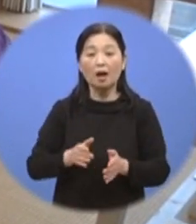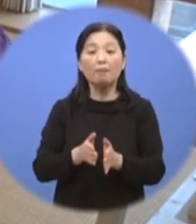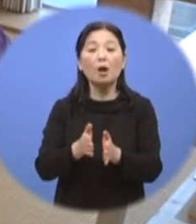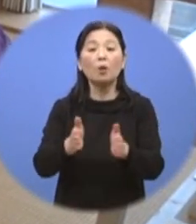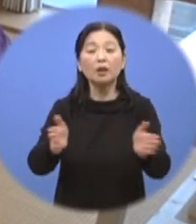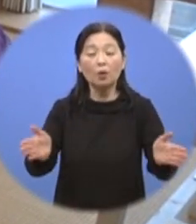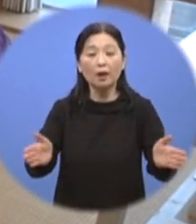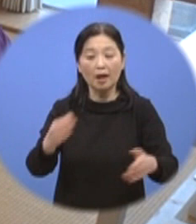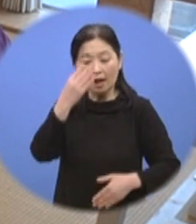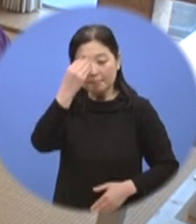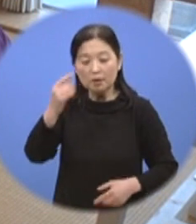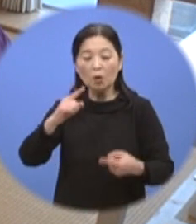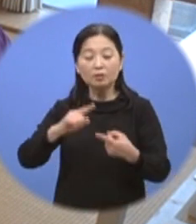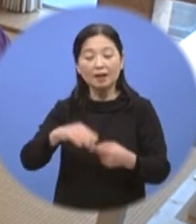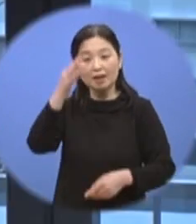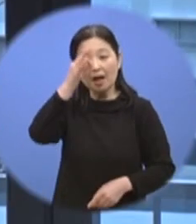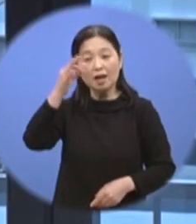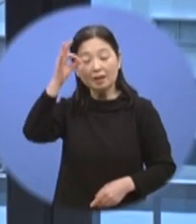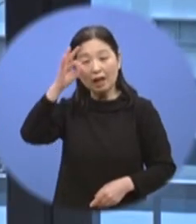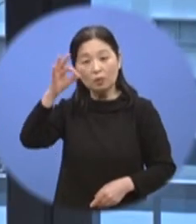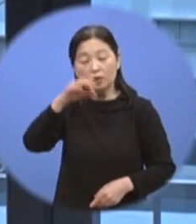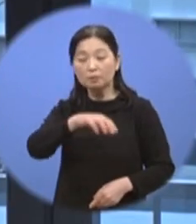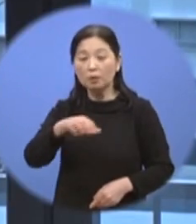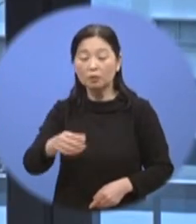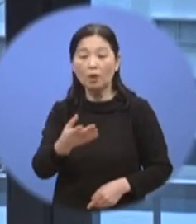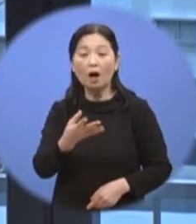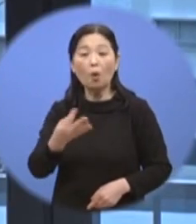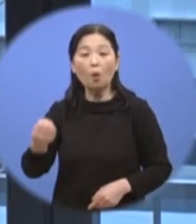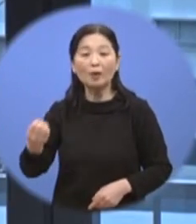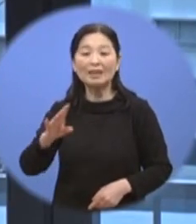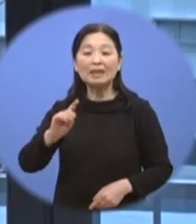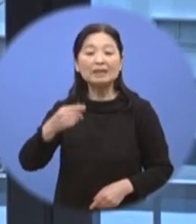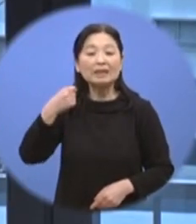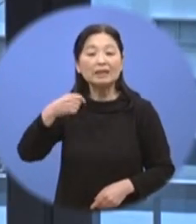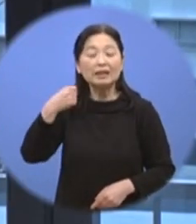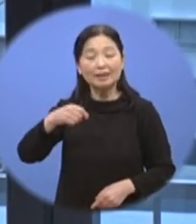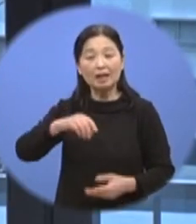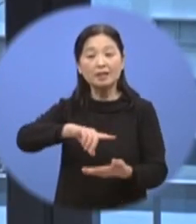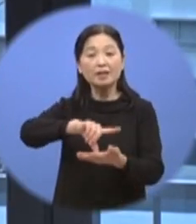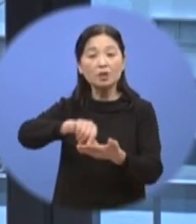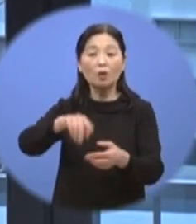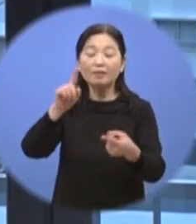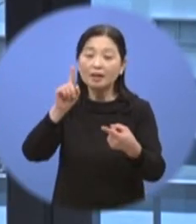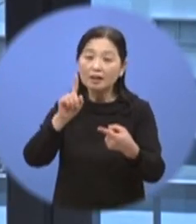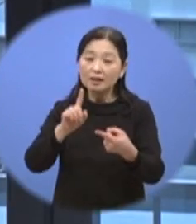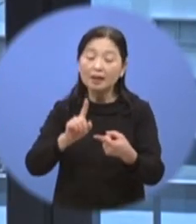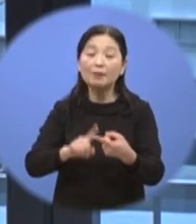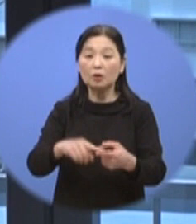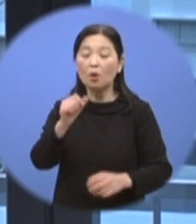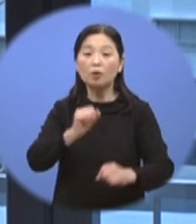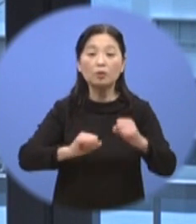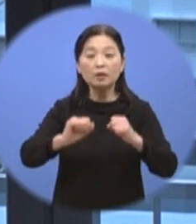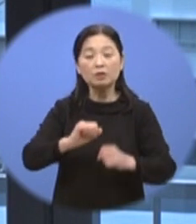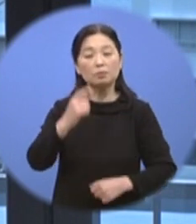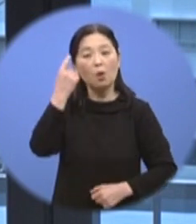的な観光スポットが多い紀南地方ならではの新たなサービスも検討中だということです。